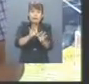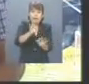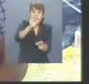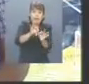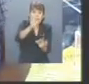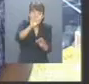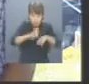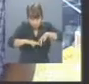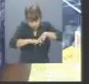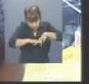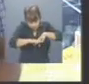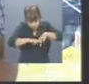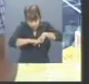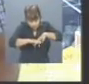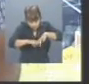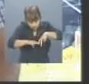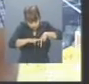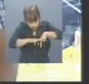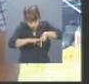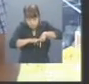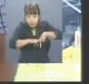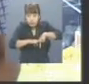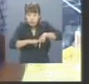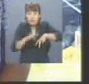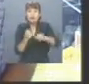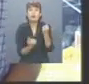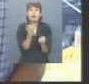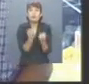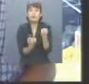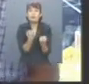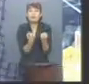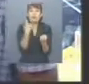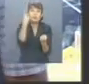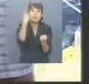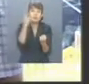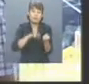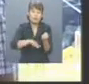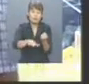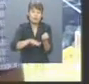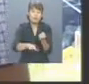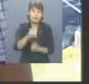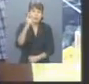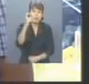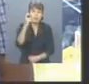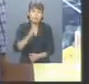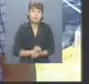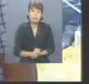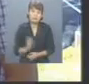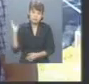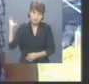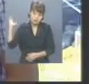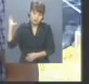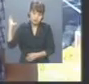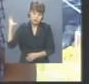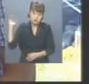ถึงขานะครับในบางจุดรถยนต์เองก็ยังไม่สามารถผ่านไปได้ซึ่งจุดนี้ทั้งหมดนะครับทั้งแถบนี้นะครับไปจนถึงพุ